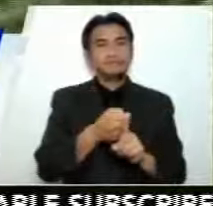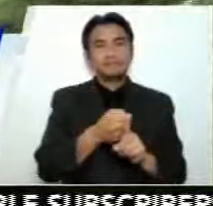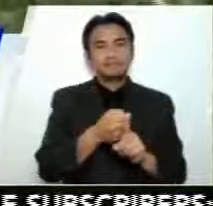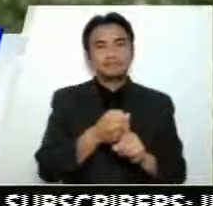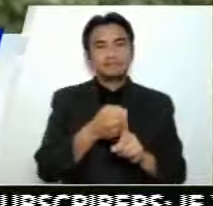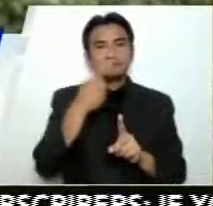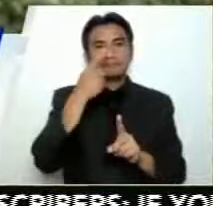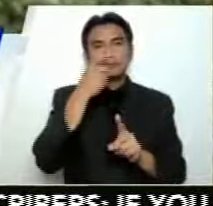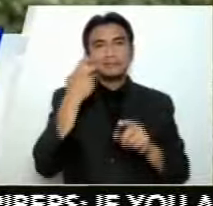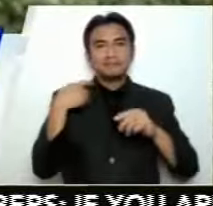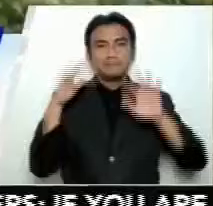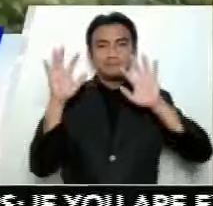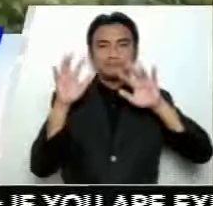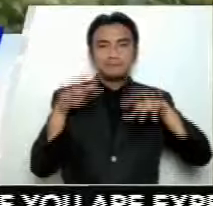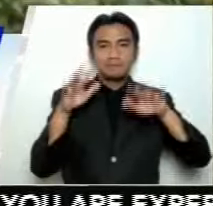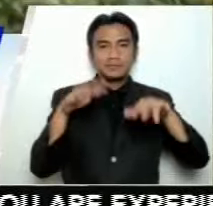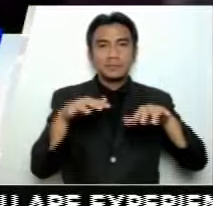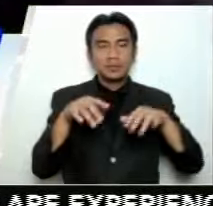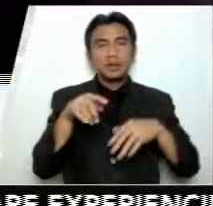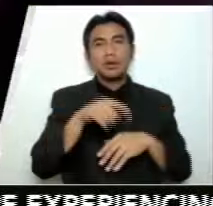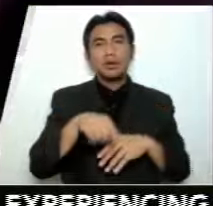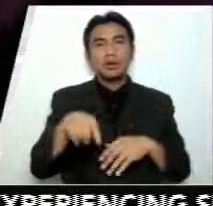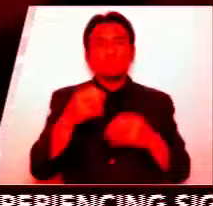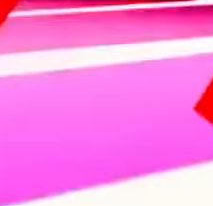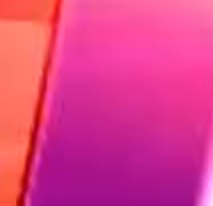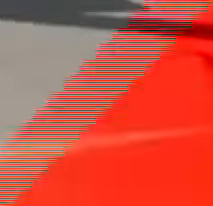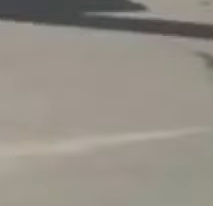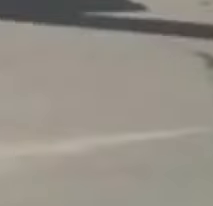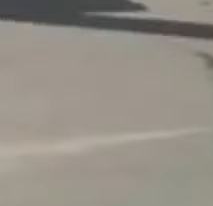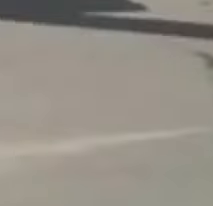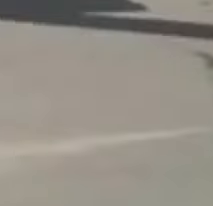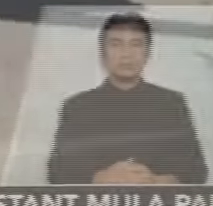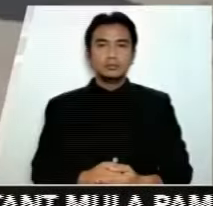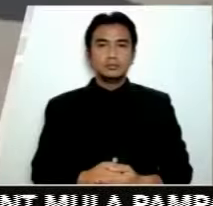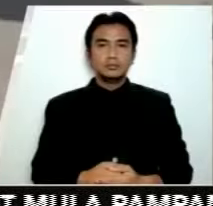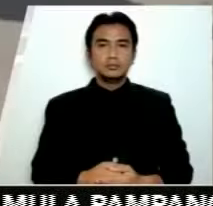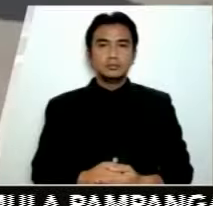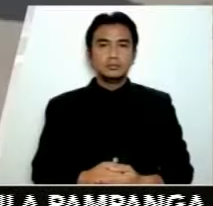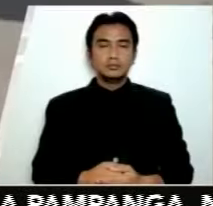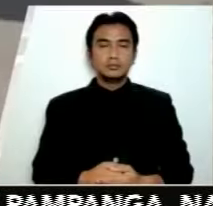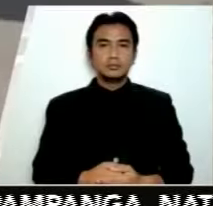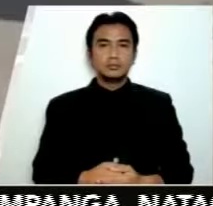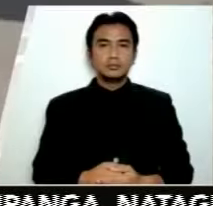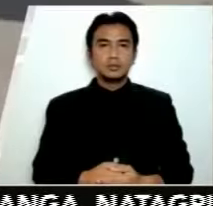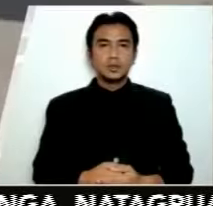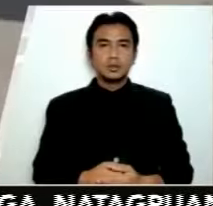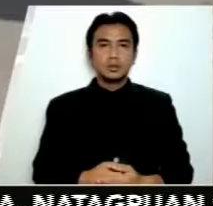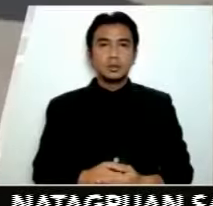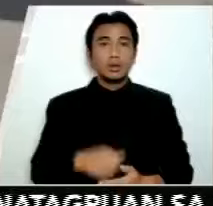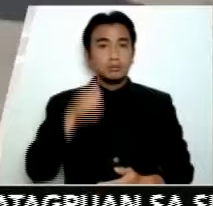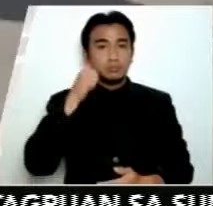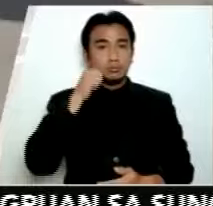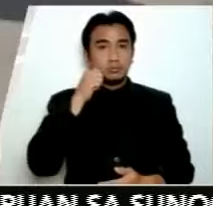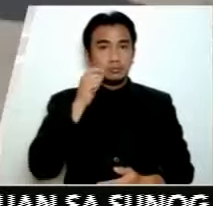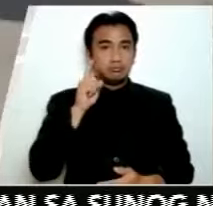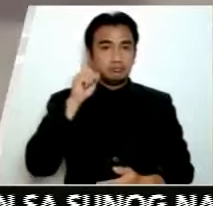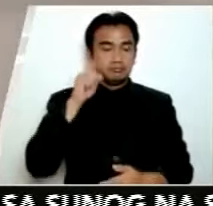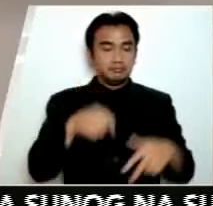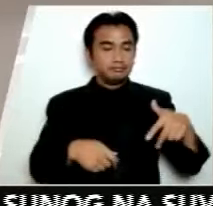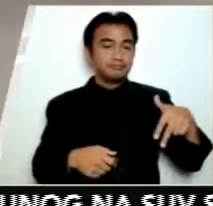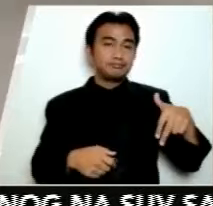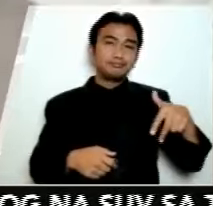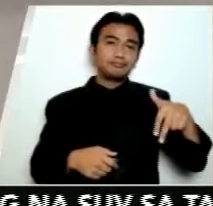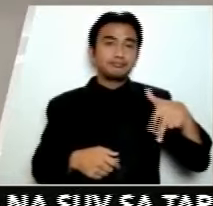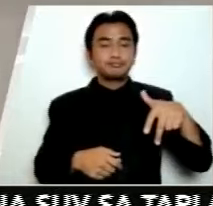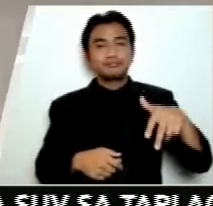panahon libo-libo rin ang lumikas naglalakad ang babaeng iyan sa car kiv ukrain